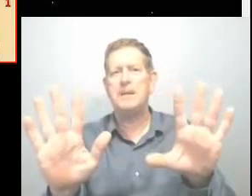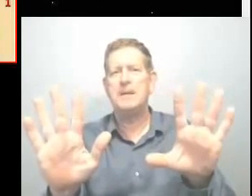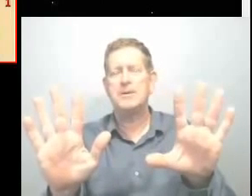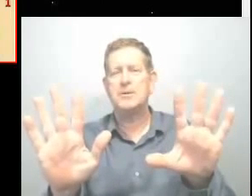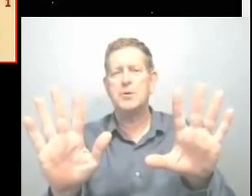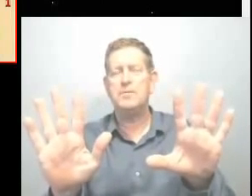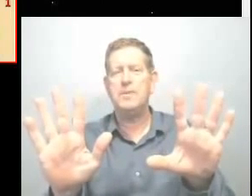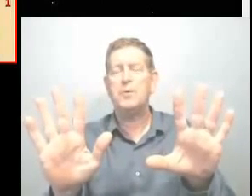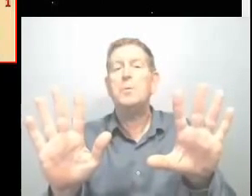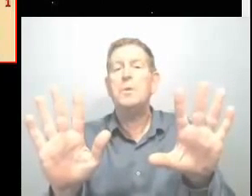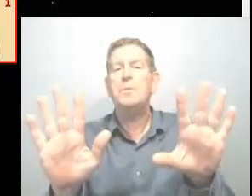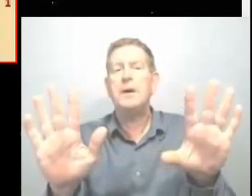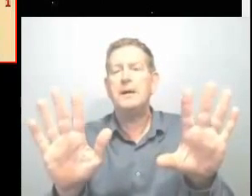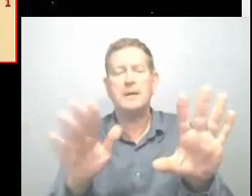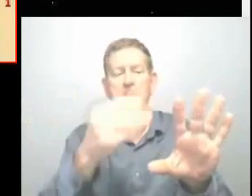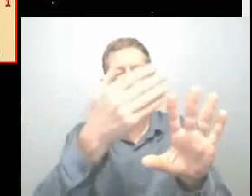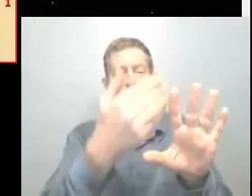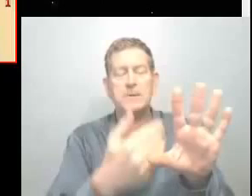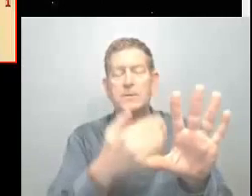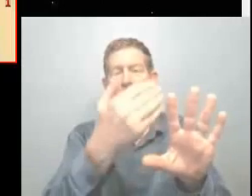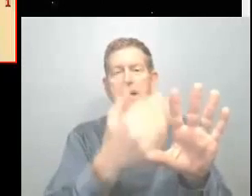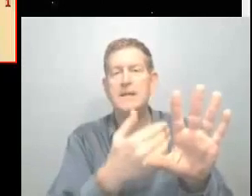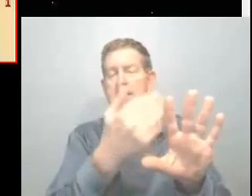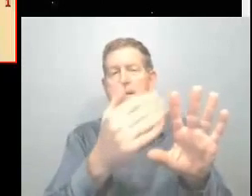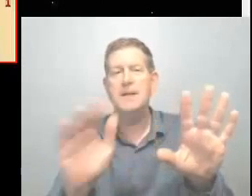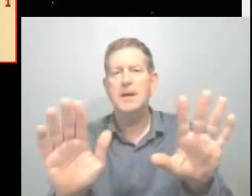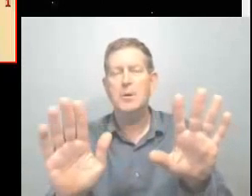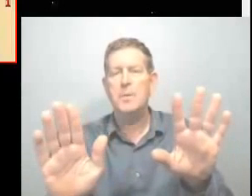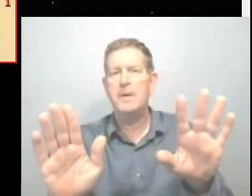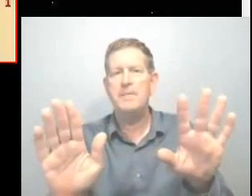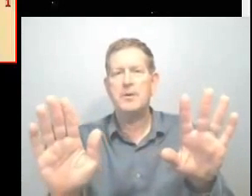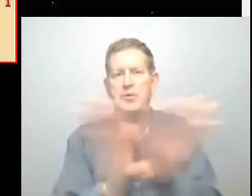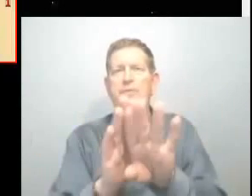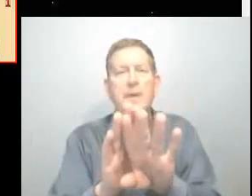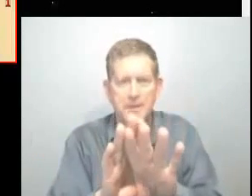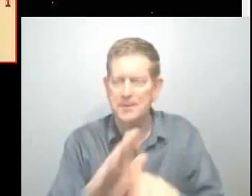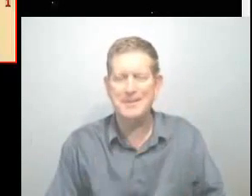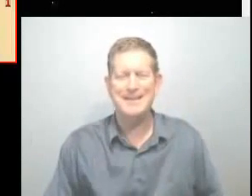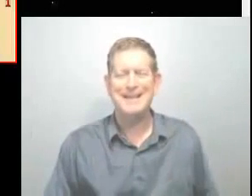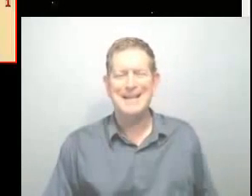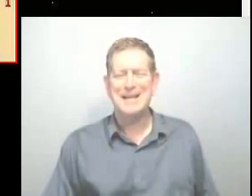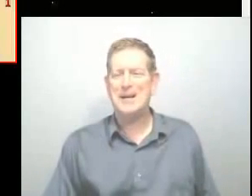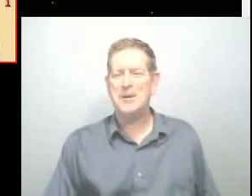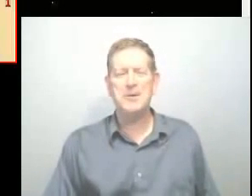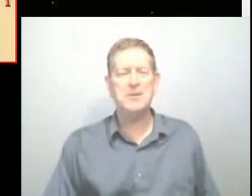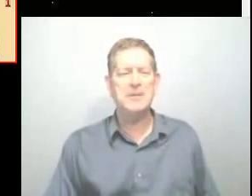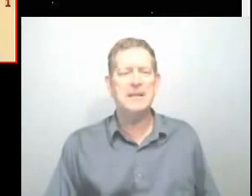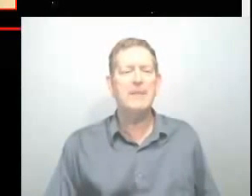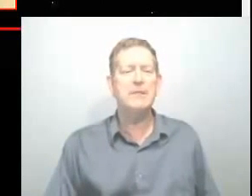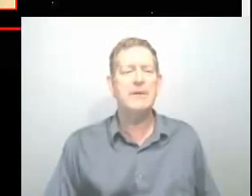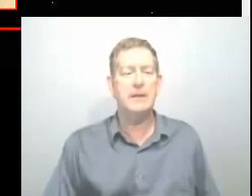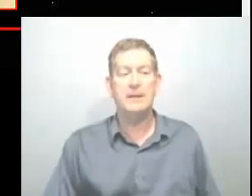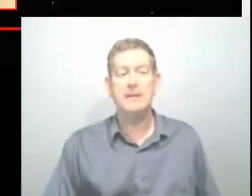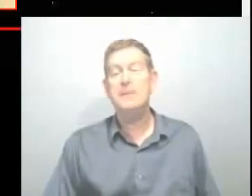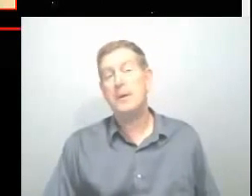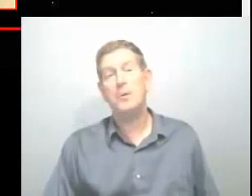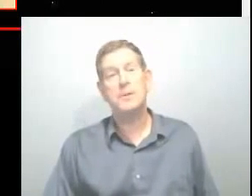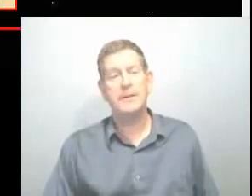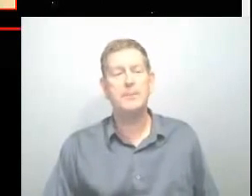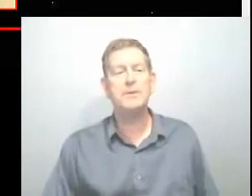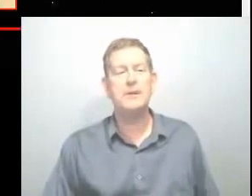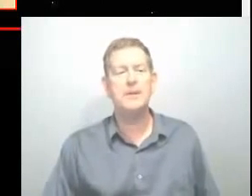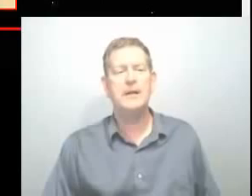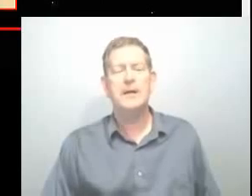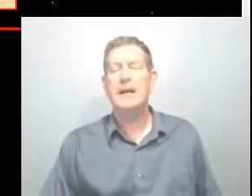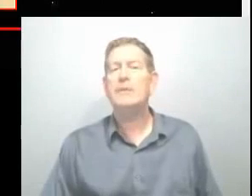fais. Je fais. On ne peut pas, comme ce n'est pas une voyelle ici, on ne peut pas faire je fais, non. Ensuite, là vous avez, ici par contre ça